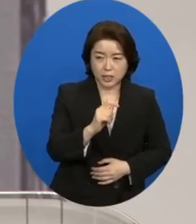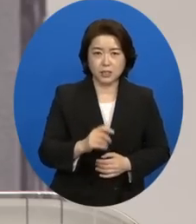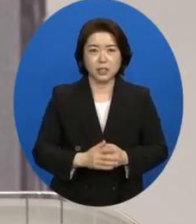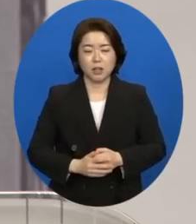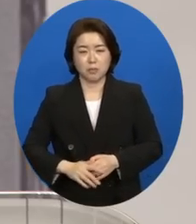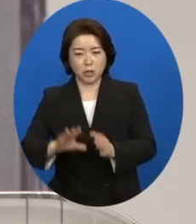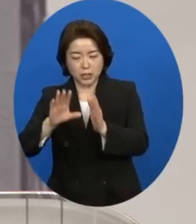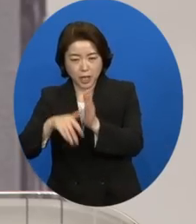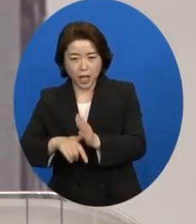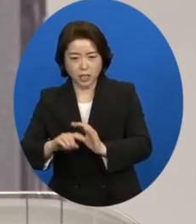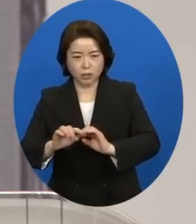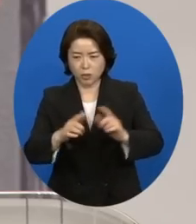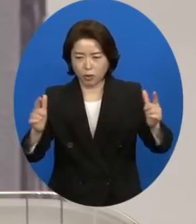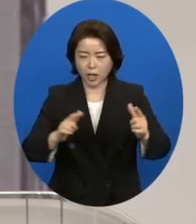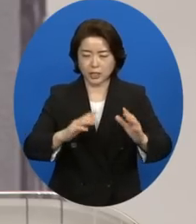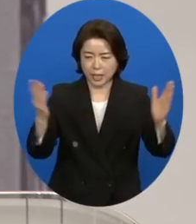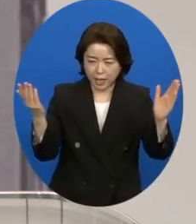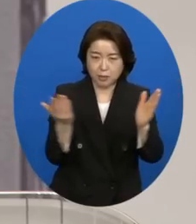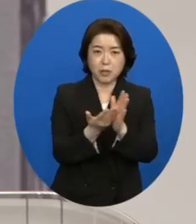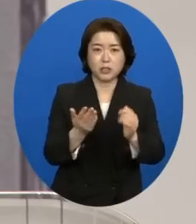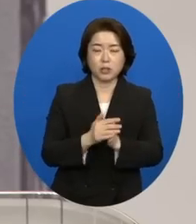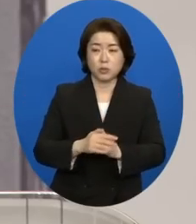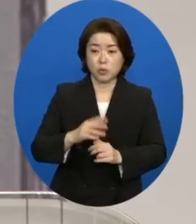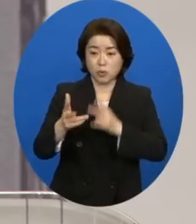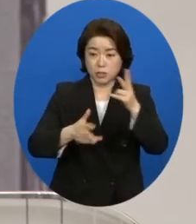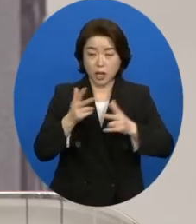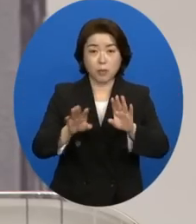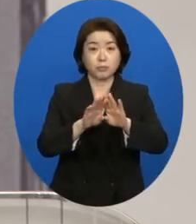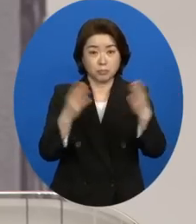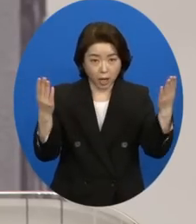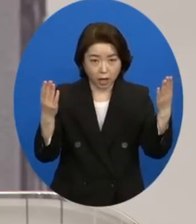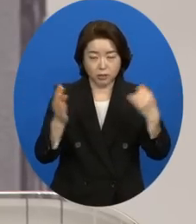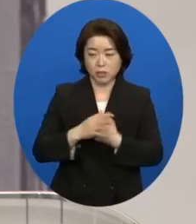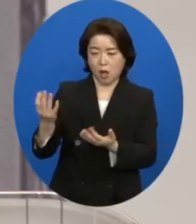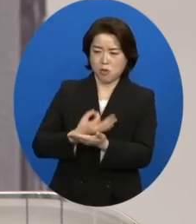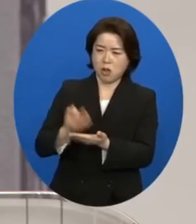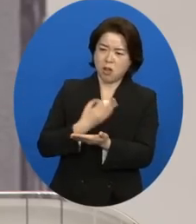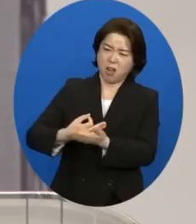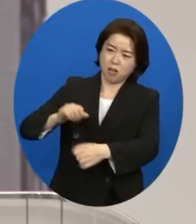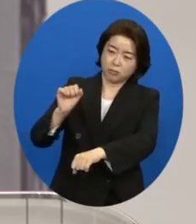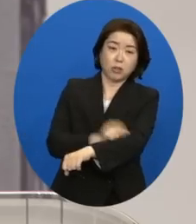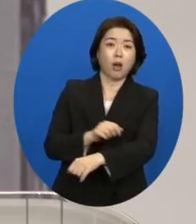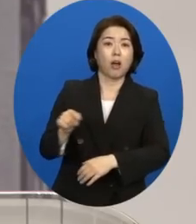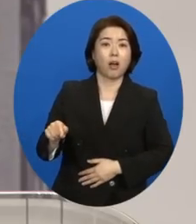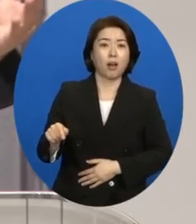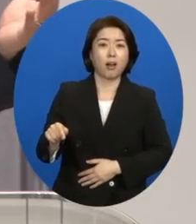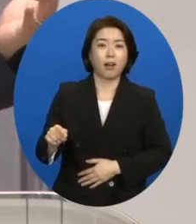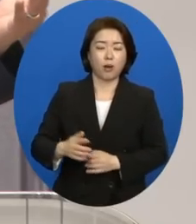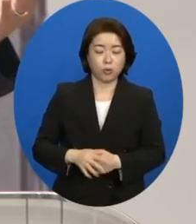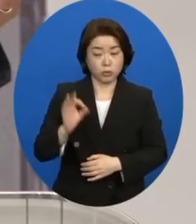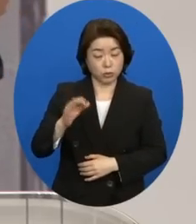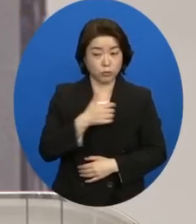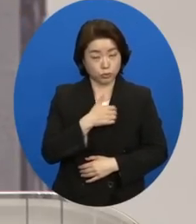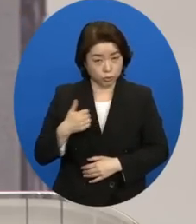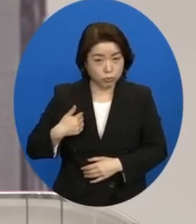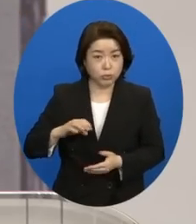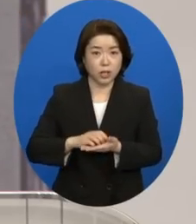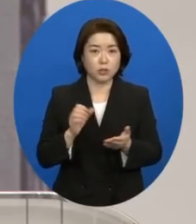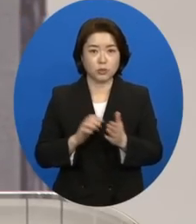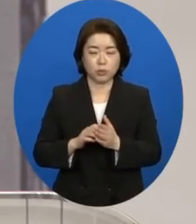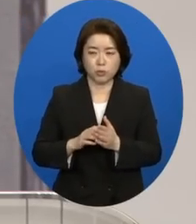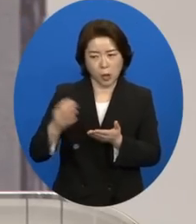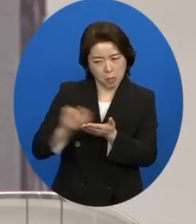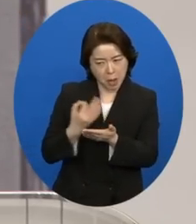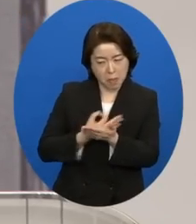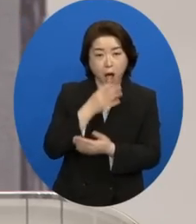너무 잘 된 거야 돈을 너무너무 많이 벌었답니다 정말 야이 돈이면 뭐 충분하겠다 싶을 정도로 그렇게 어 번 거예요